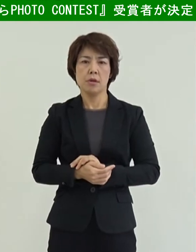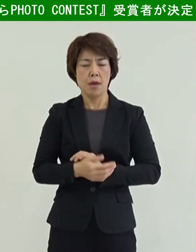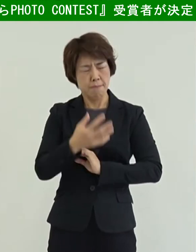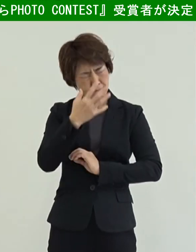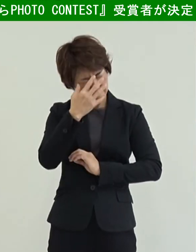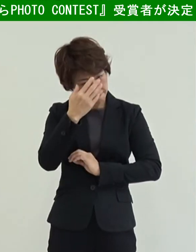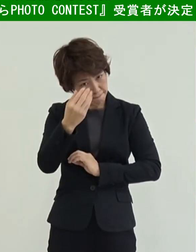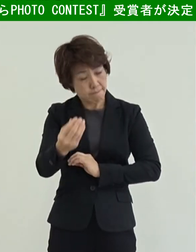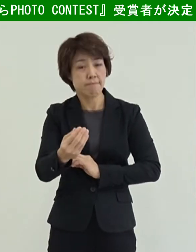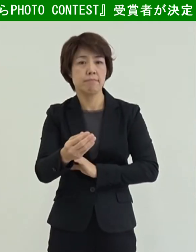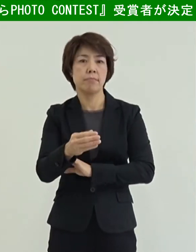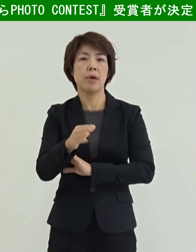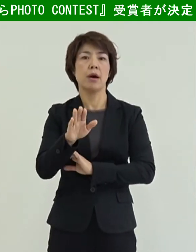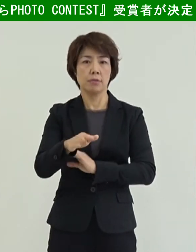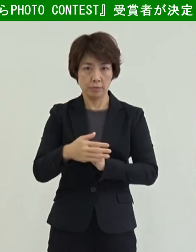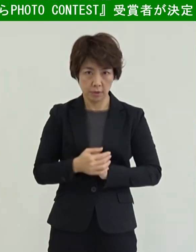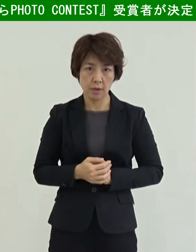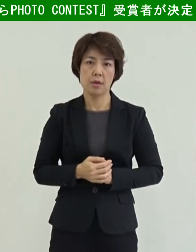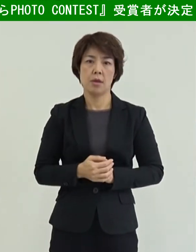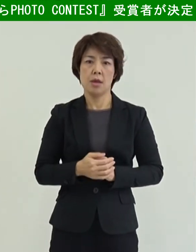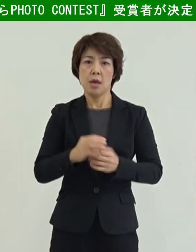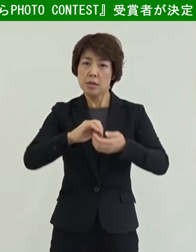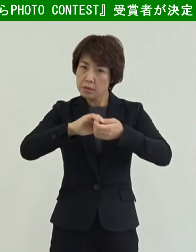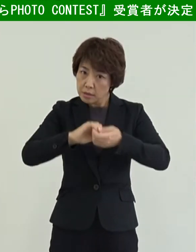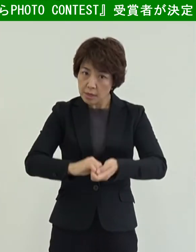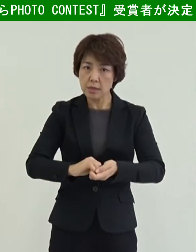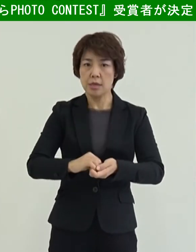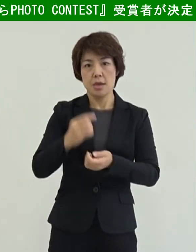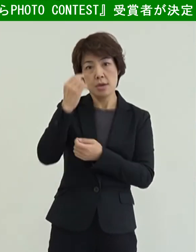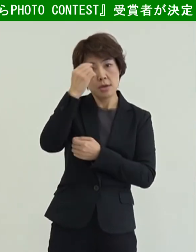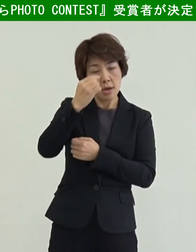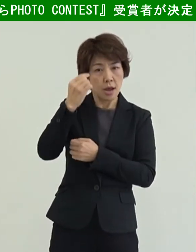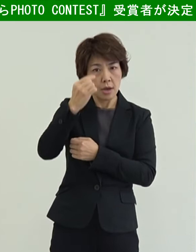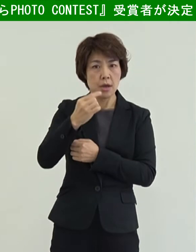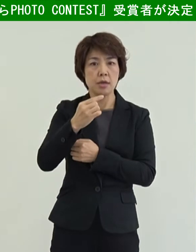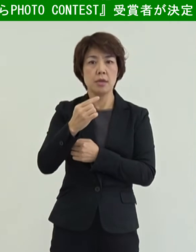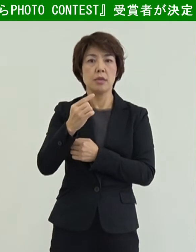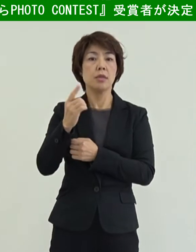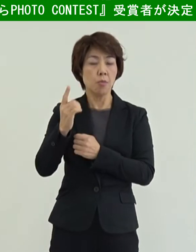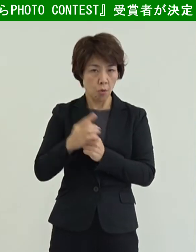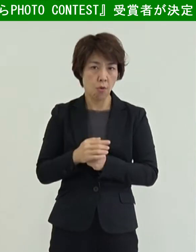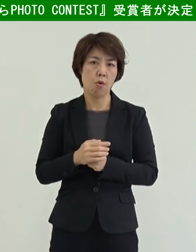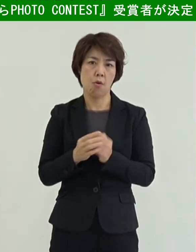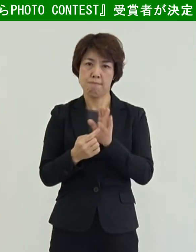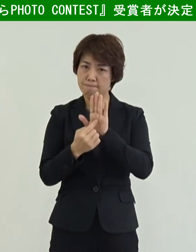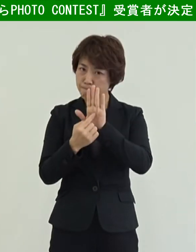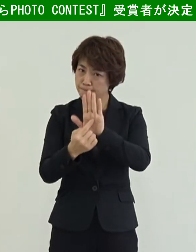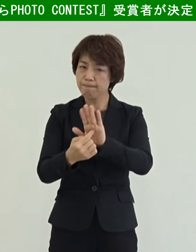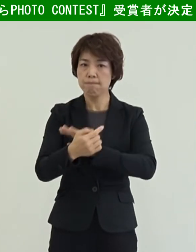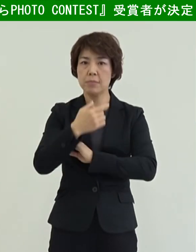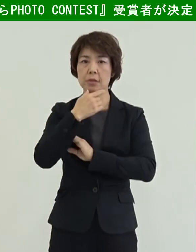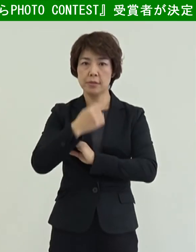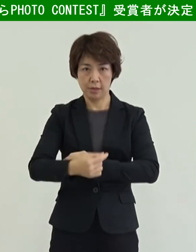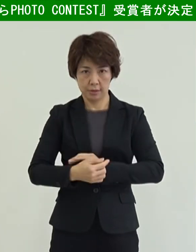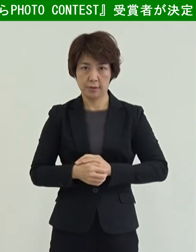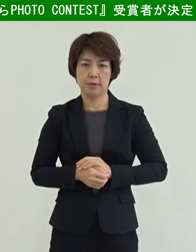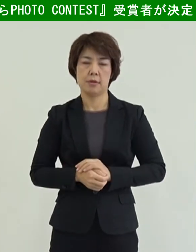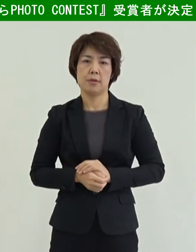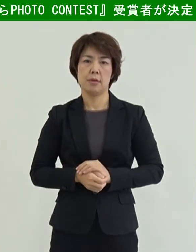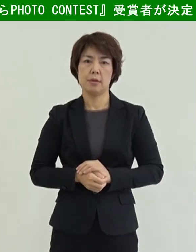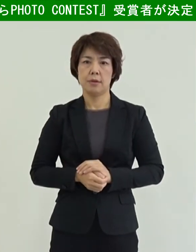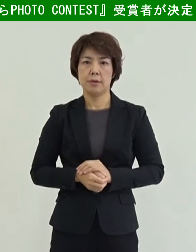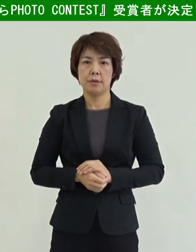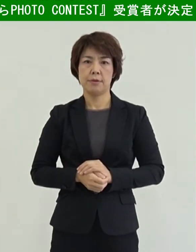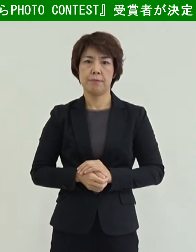ですのでこれはもうぜひ海外でもを見せたいと思っております